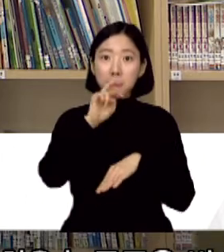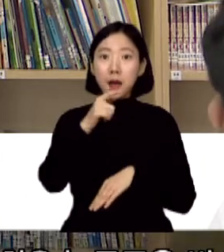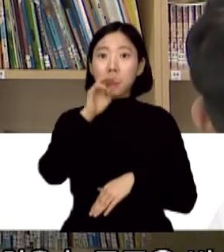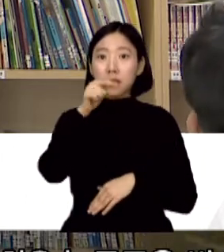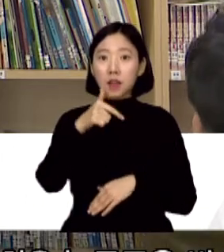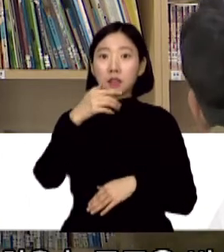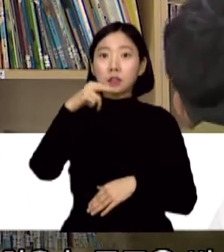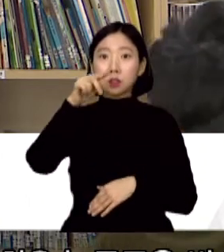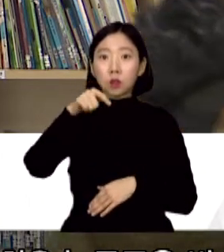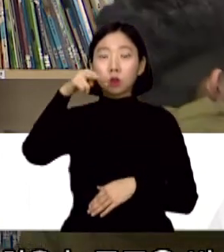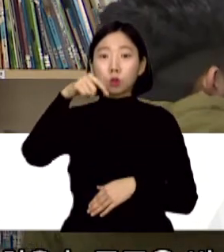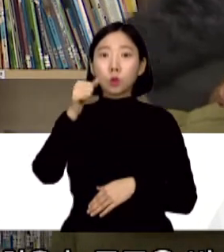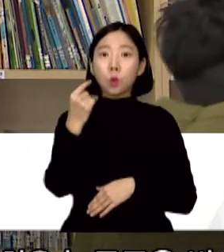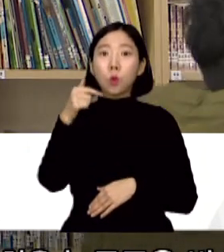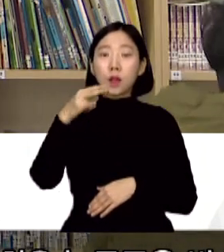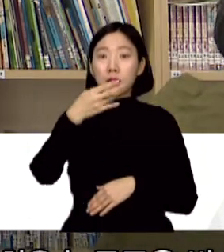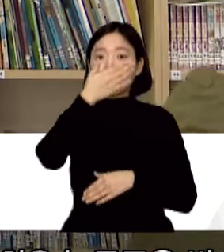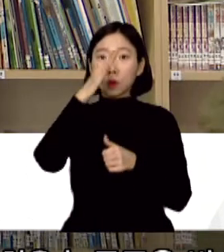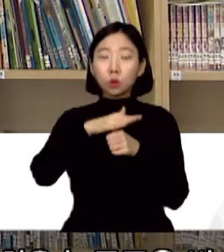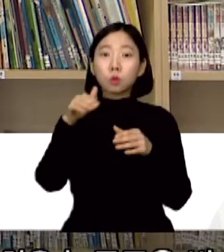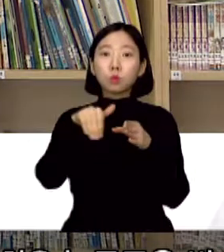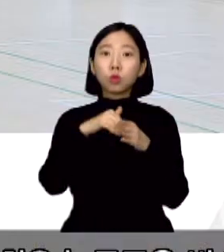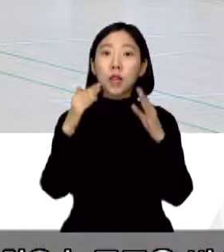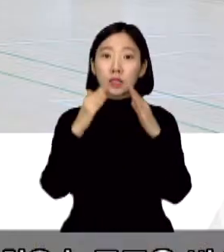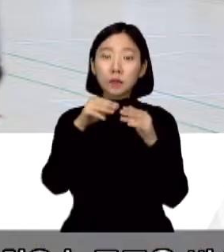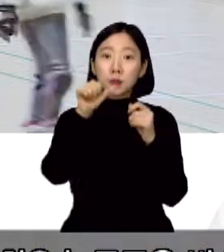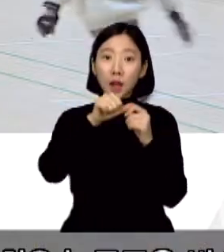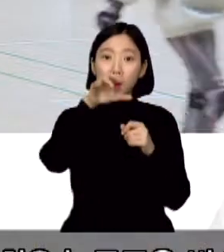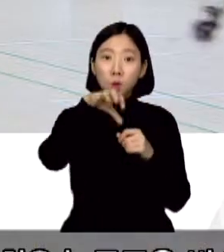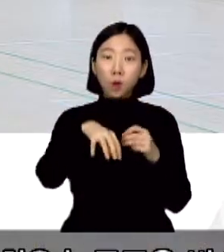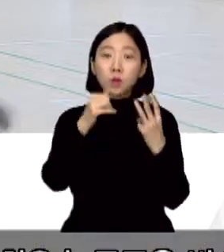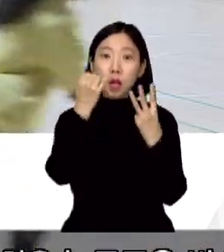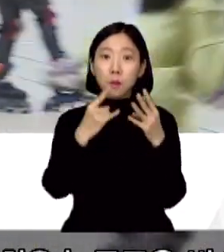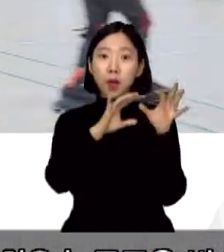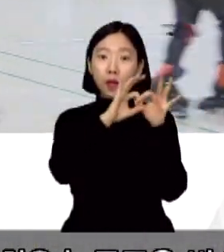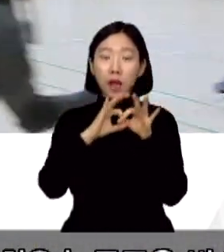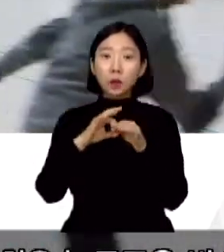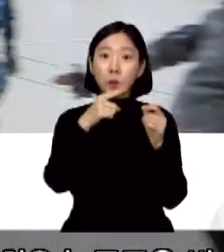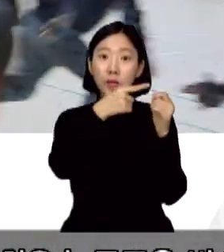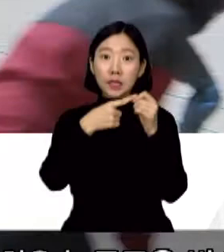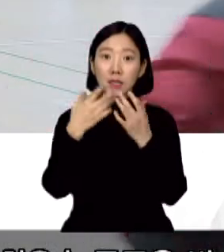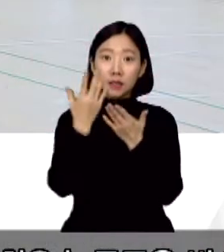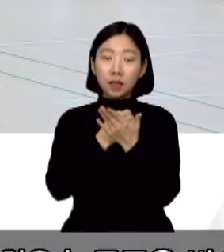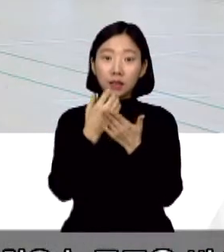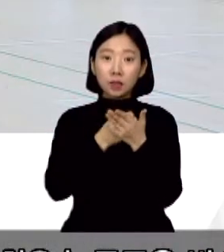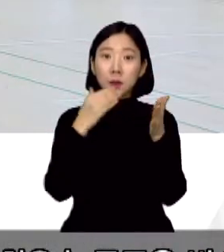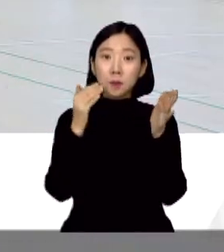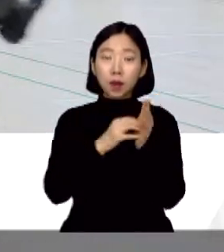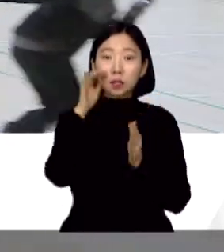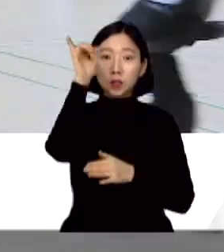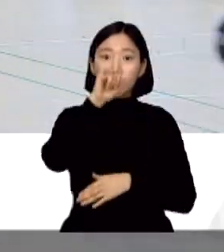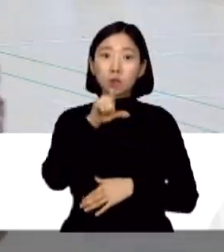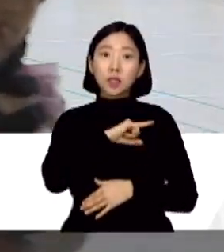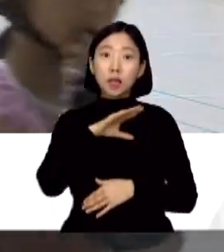수련관, 만안 석수 호계 청소년 문화의 집등 5개 시설이 3회 연속 최우수 등급을